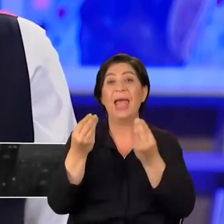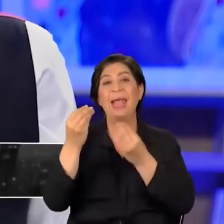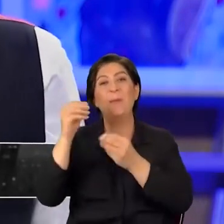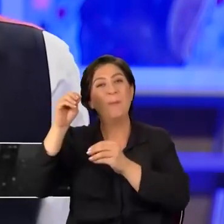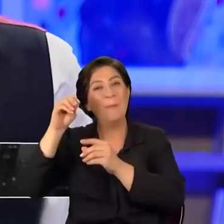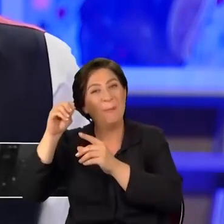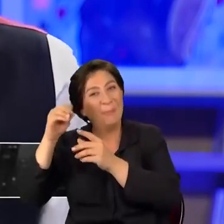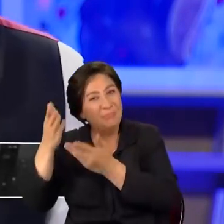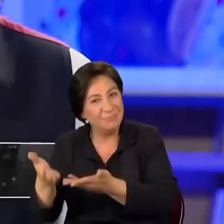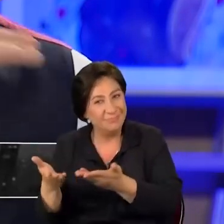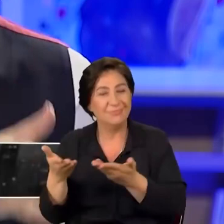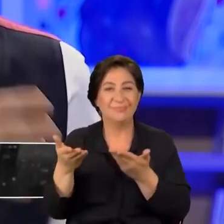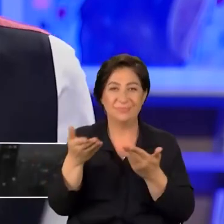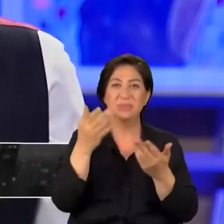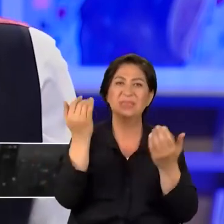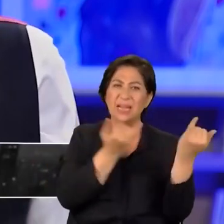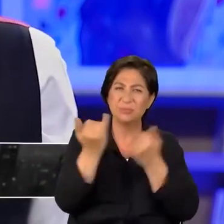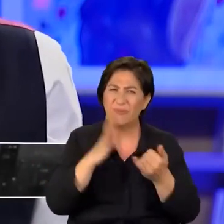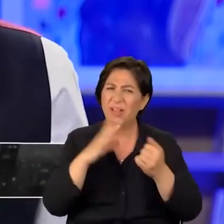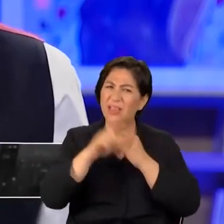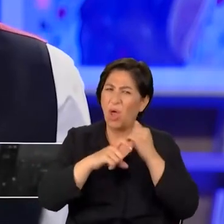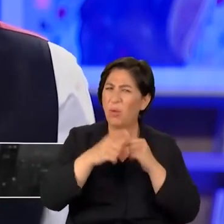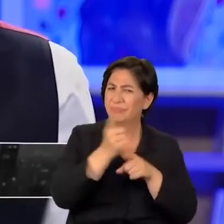ki bir takım tartışmalar var, terör örgütü ve